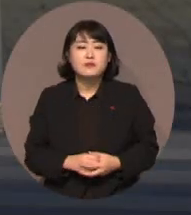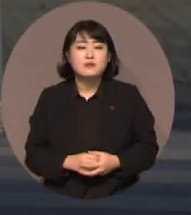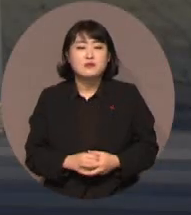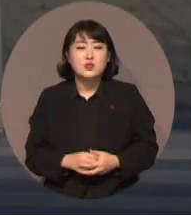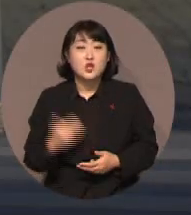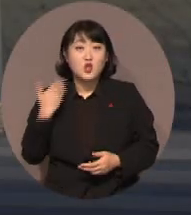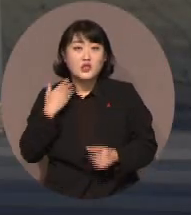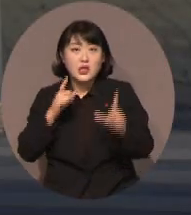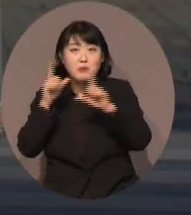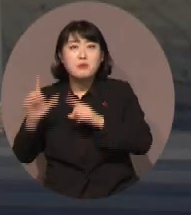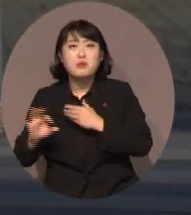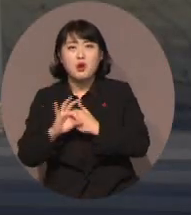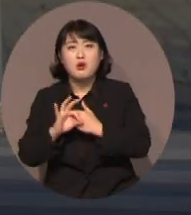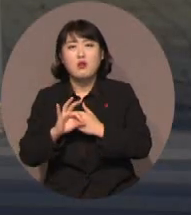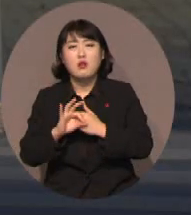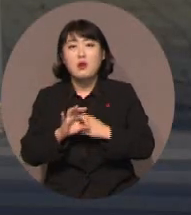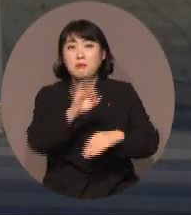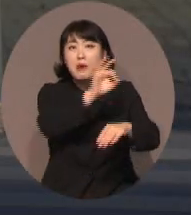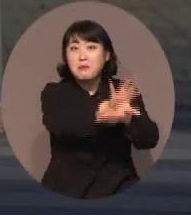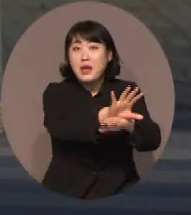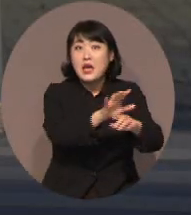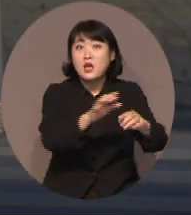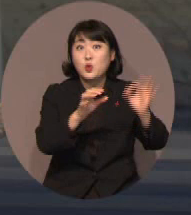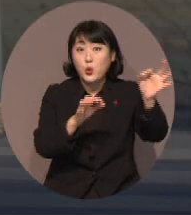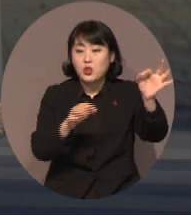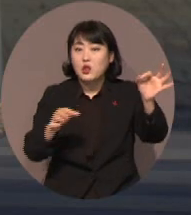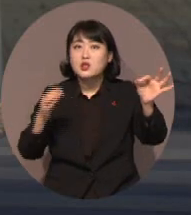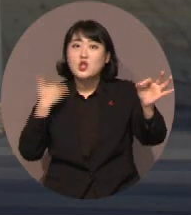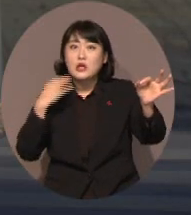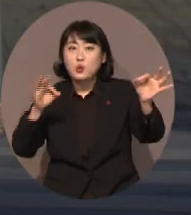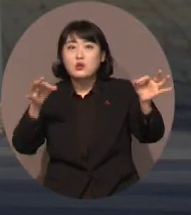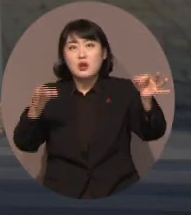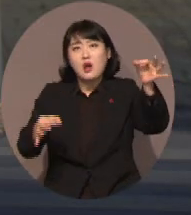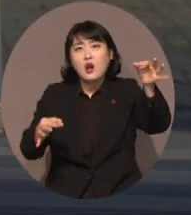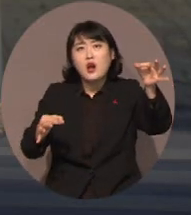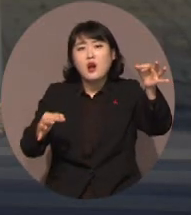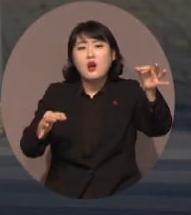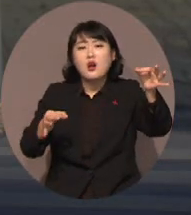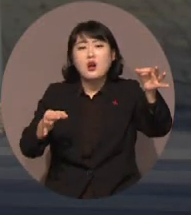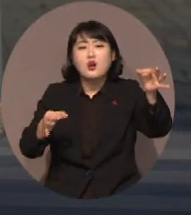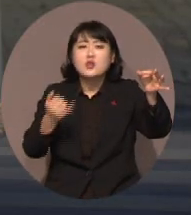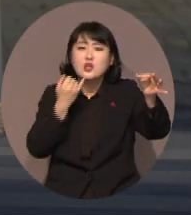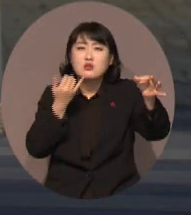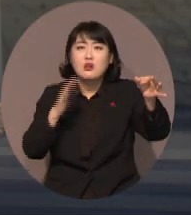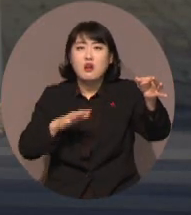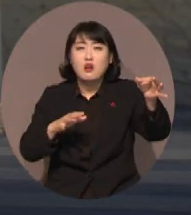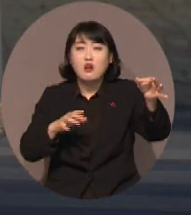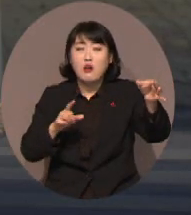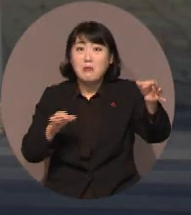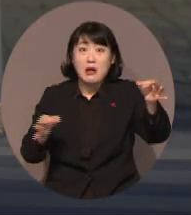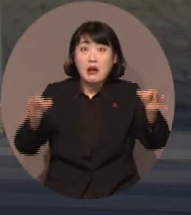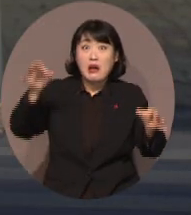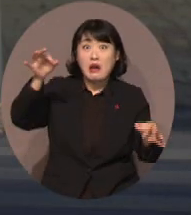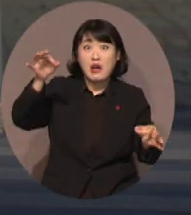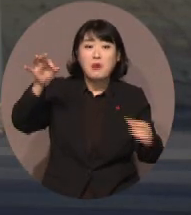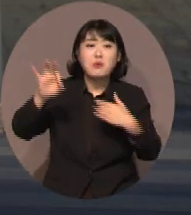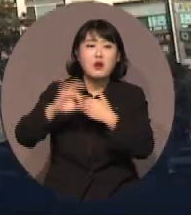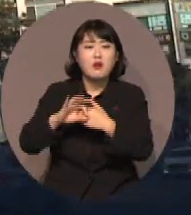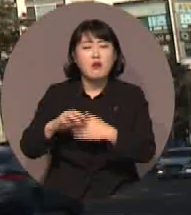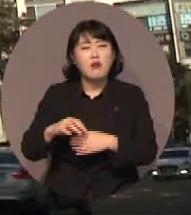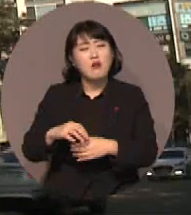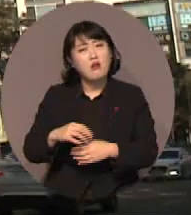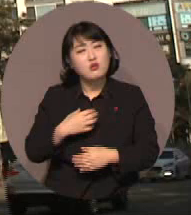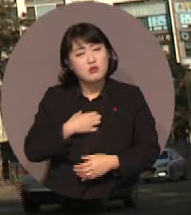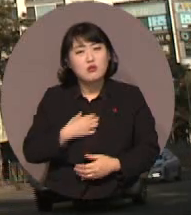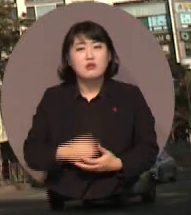갭 차이가 나야지만 그래도 되는데 날지를 않으면 그게 나중에 역전세 나거나 깡통전세 되면은